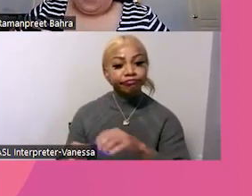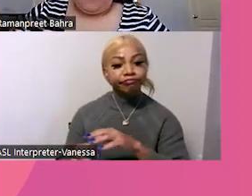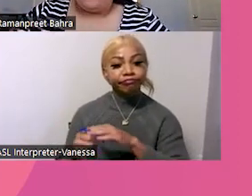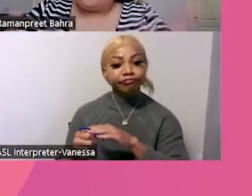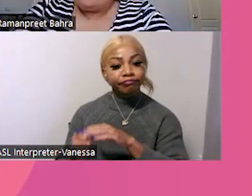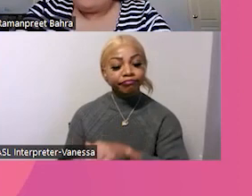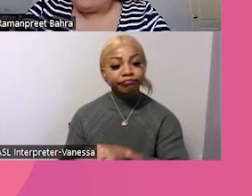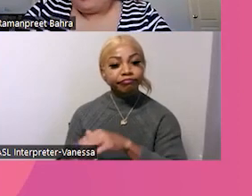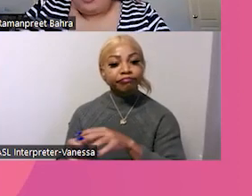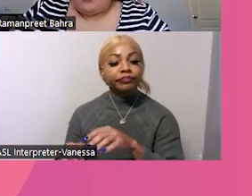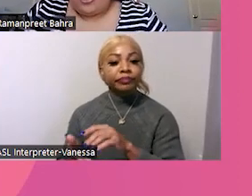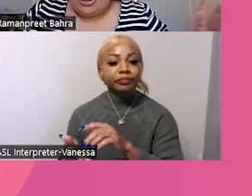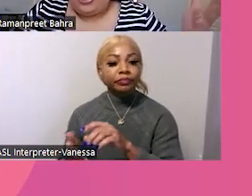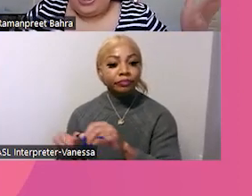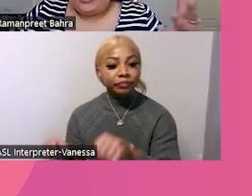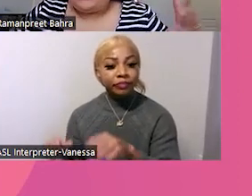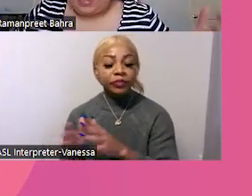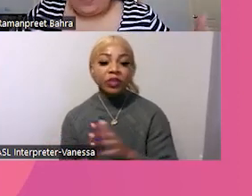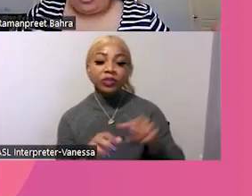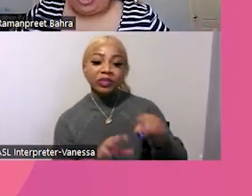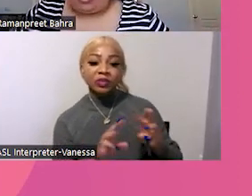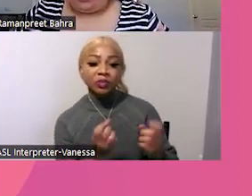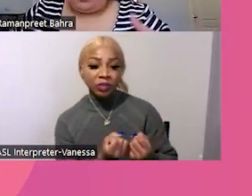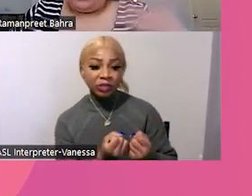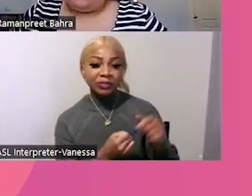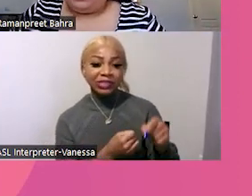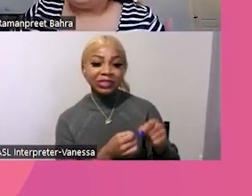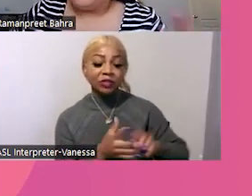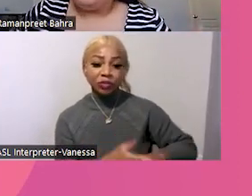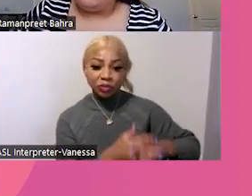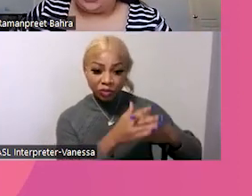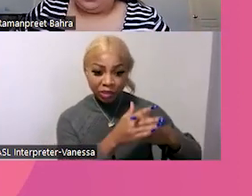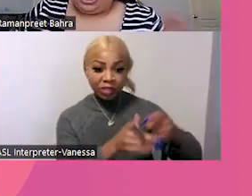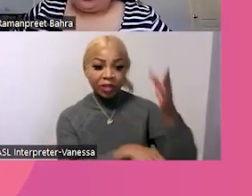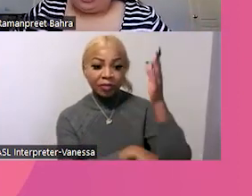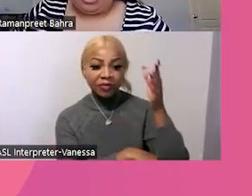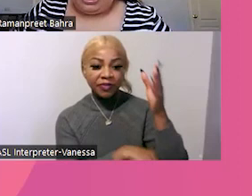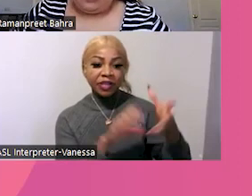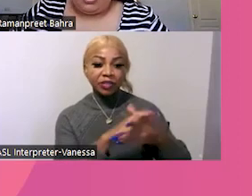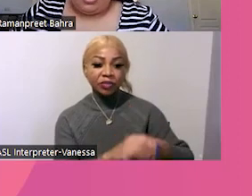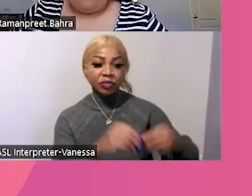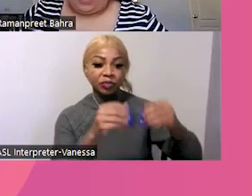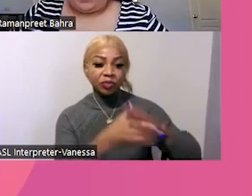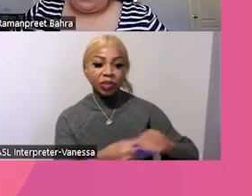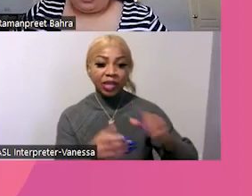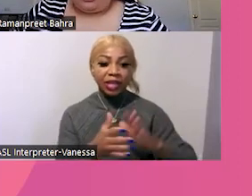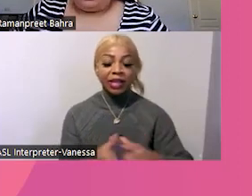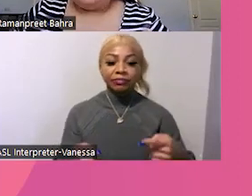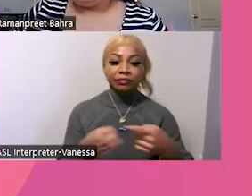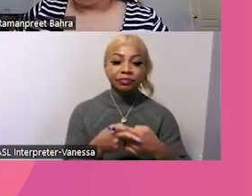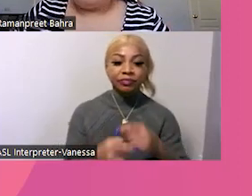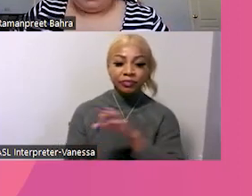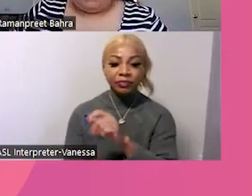en comprenant qu'il s'agit de systèmes de pression imbriqués. Et ces